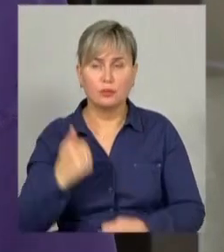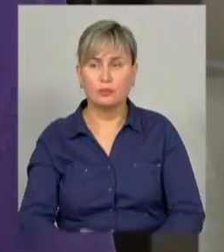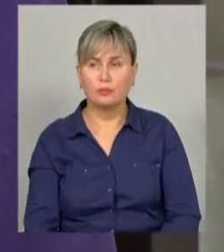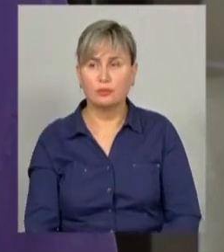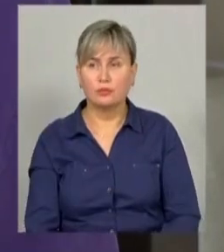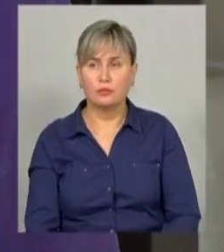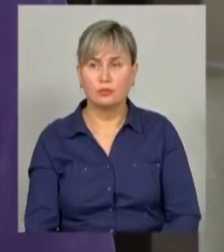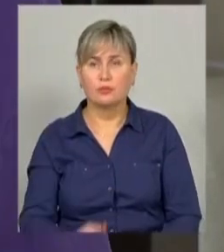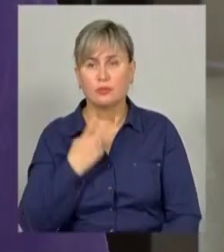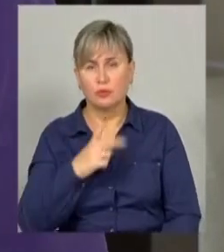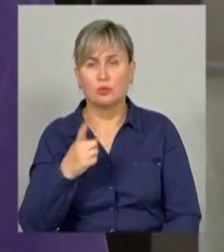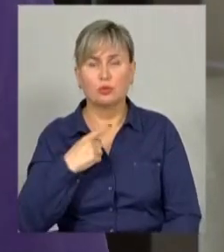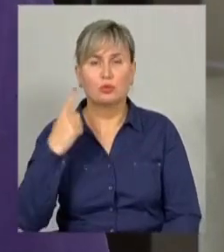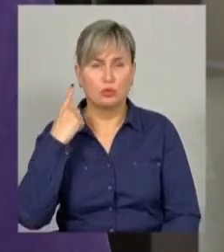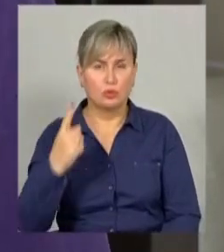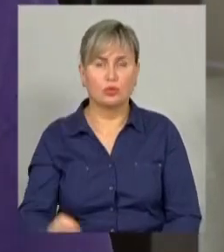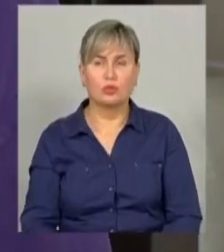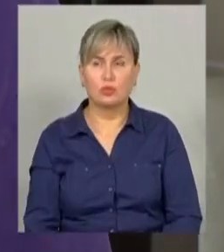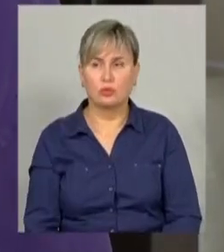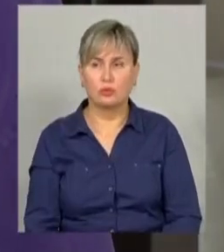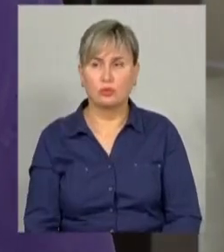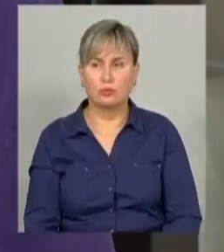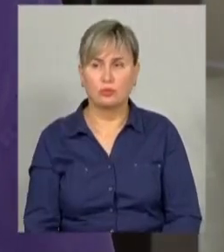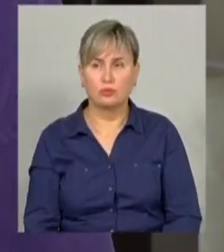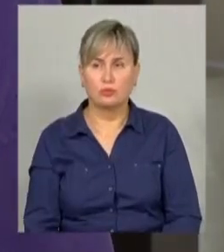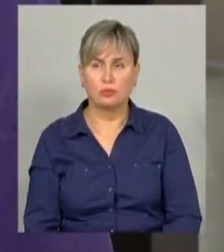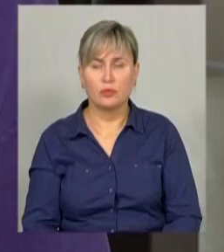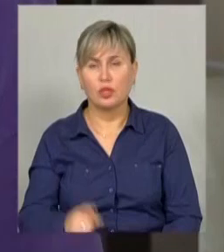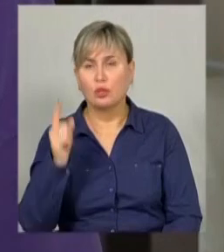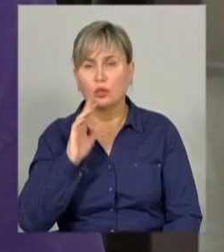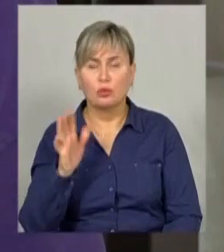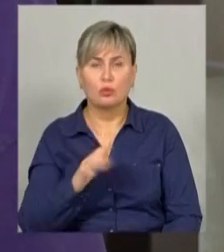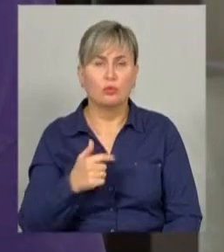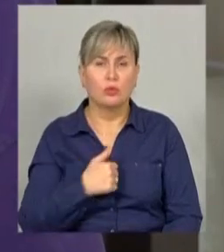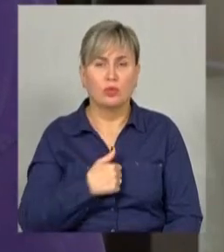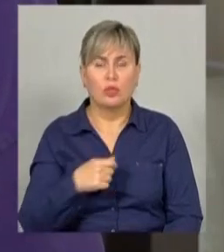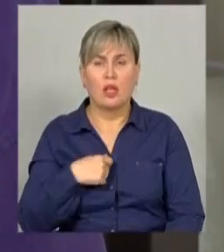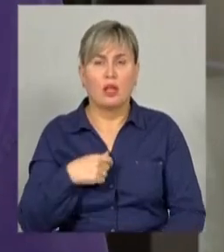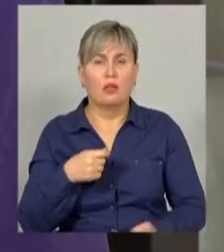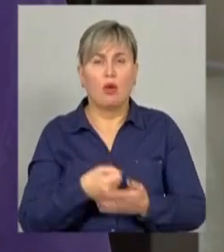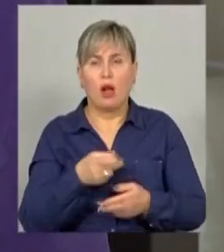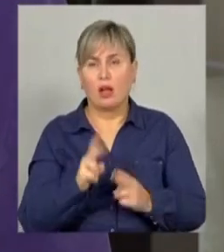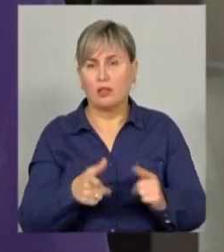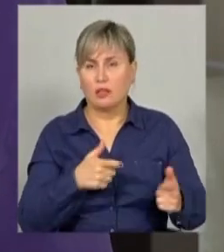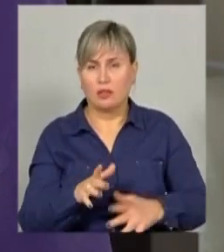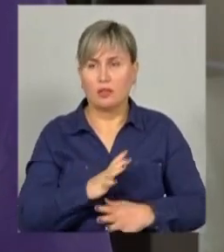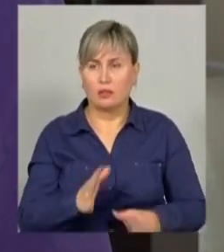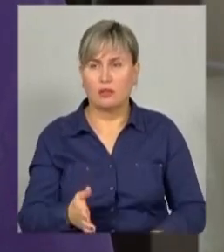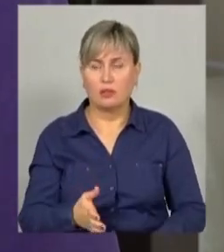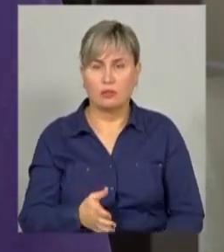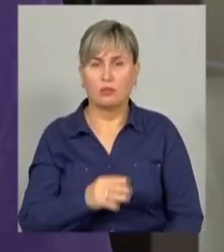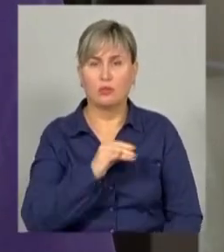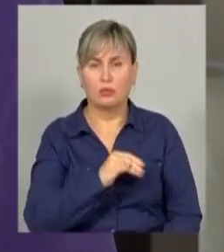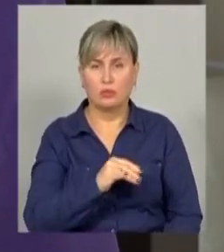подозревал что услышал но не думал что это будет так не был к этому готов до конца как-то или Борисович умер